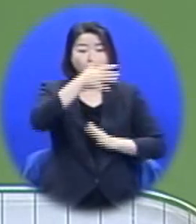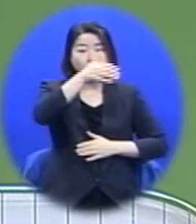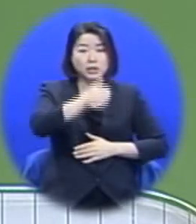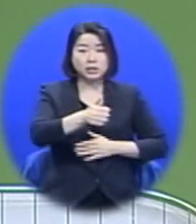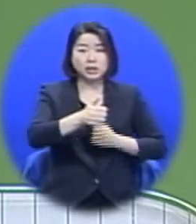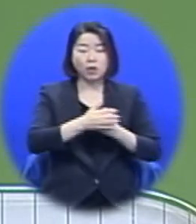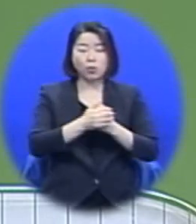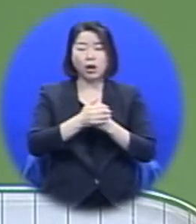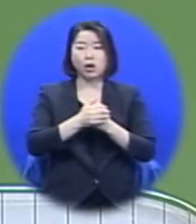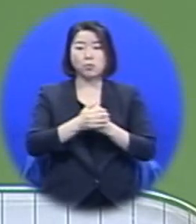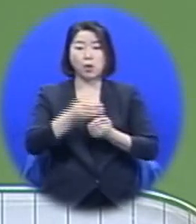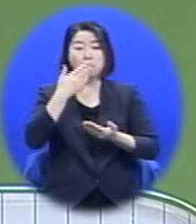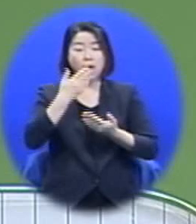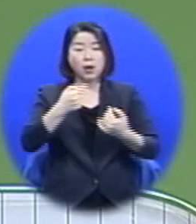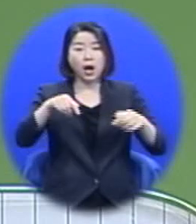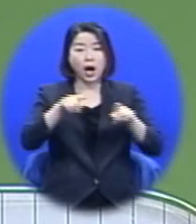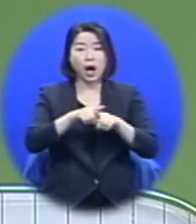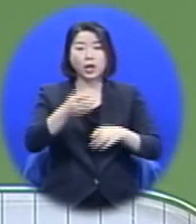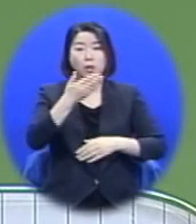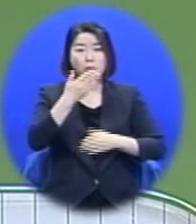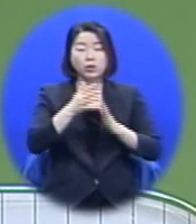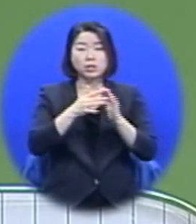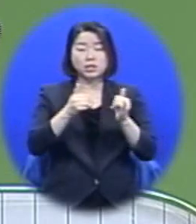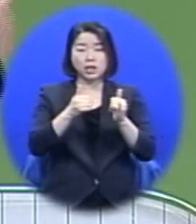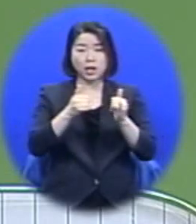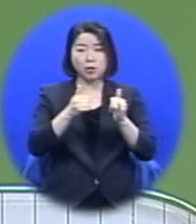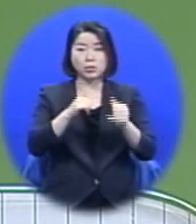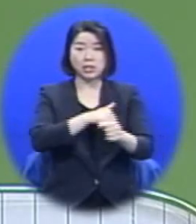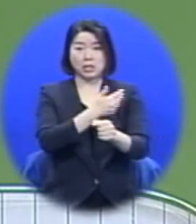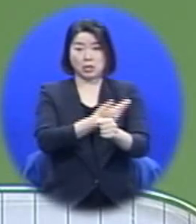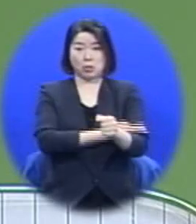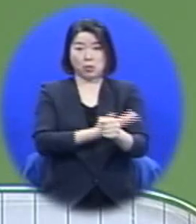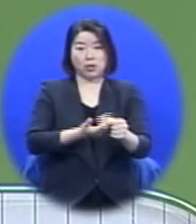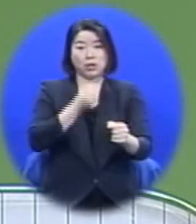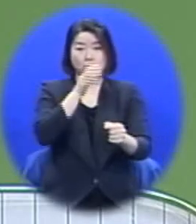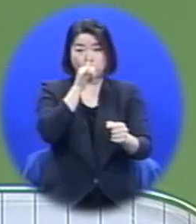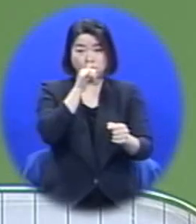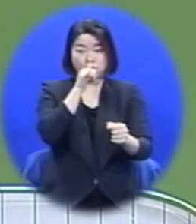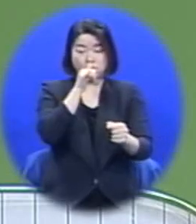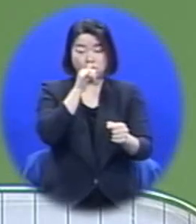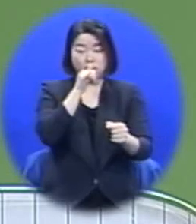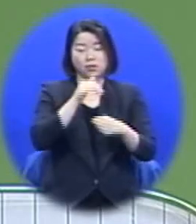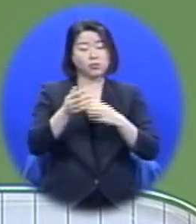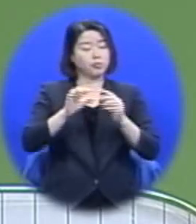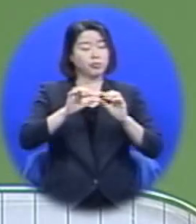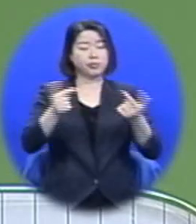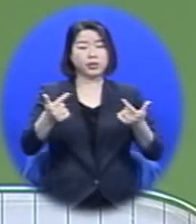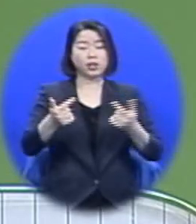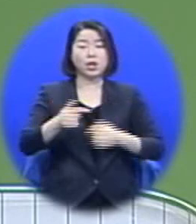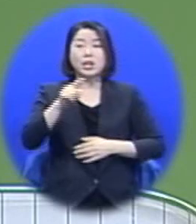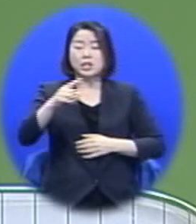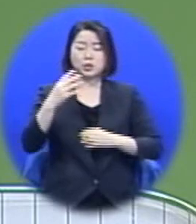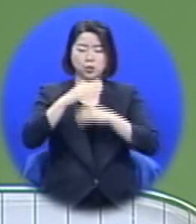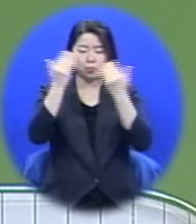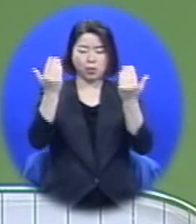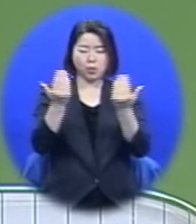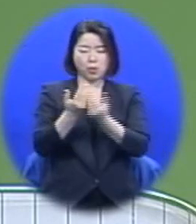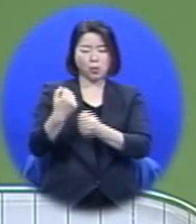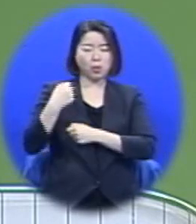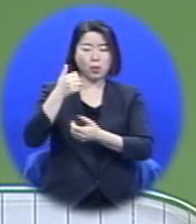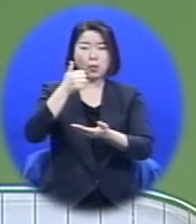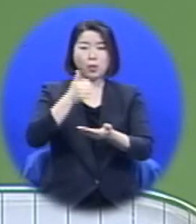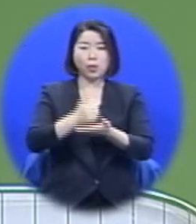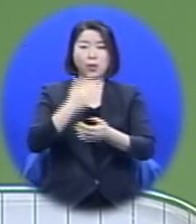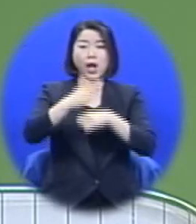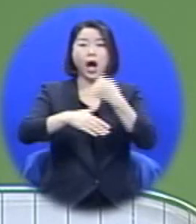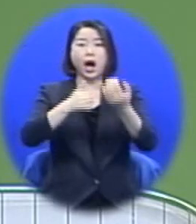실세 잖아요 만군의 하나님 그 하나님과 얼굴과 얼굴을 마주 대하고